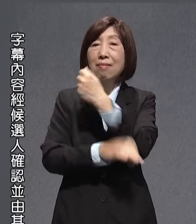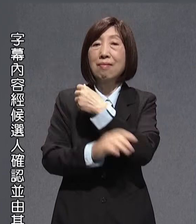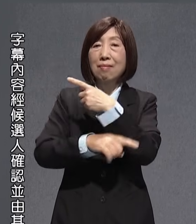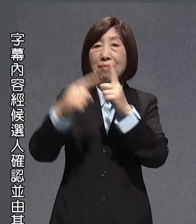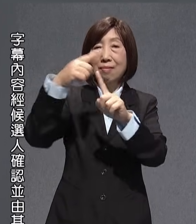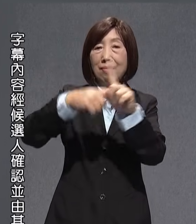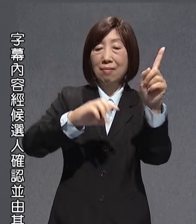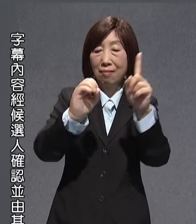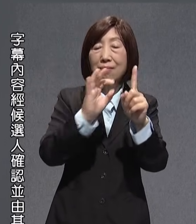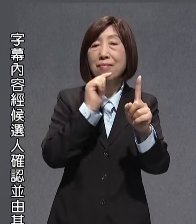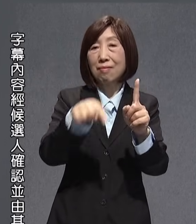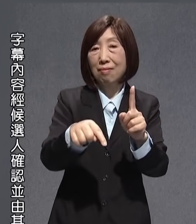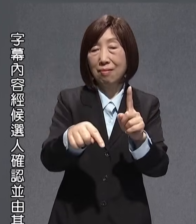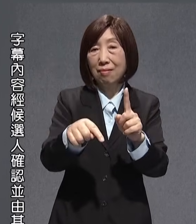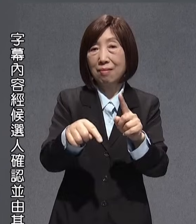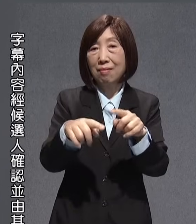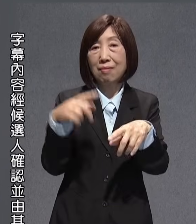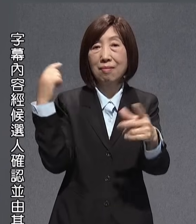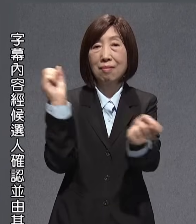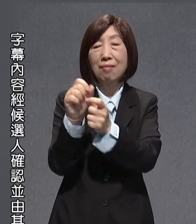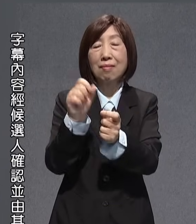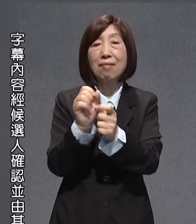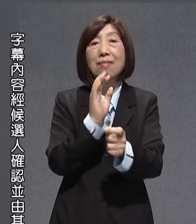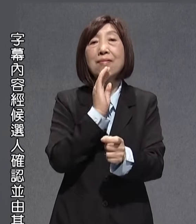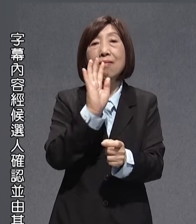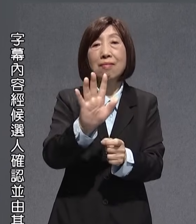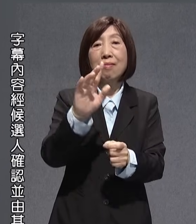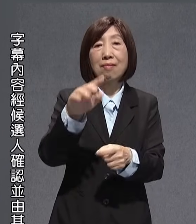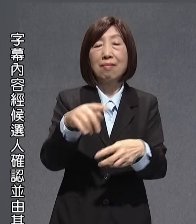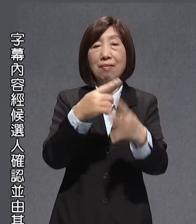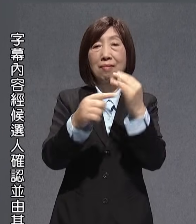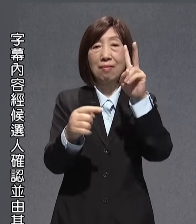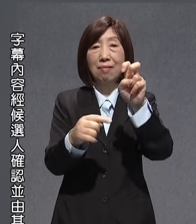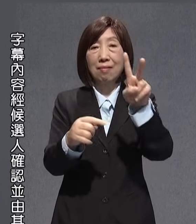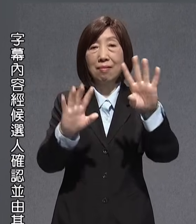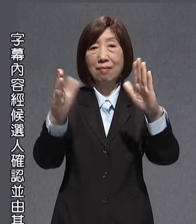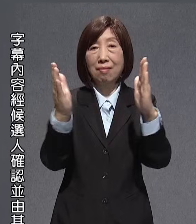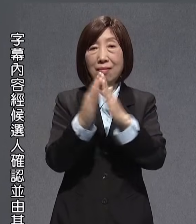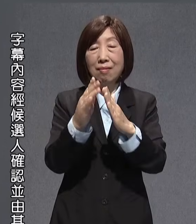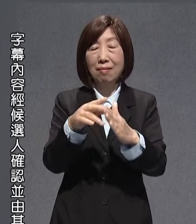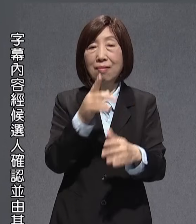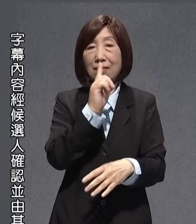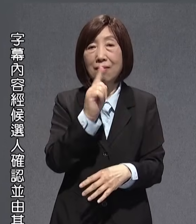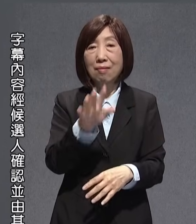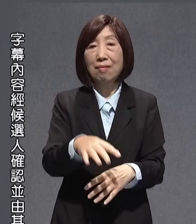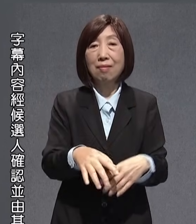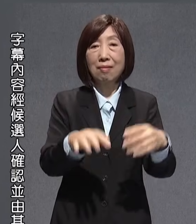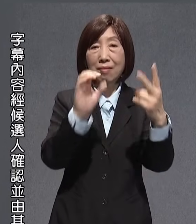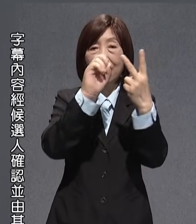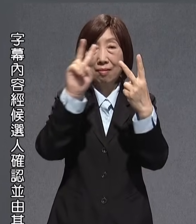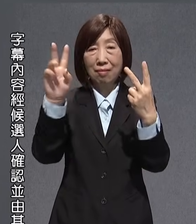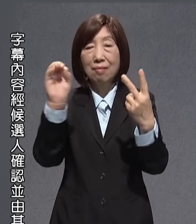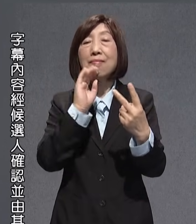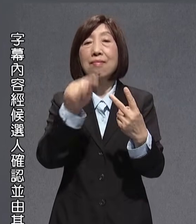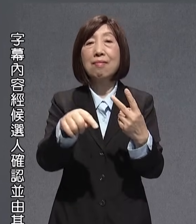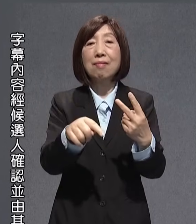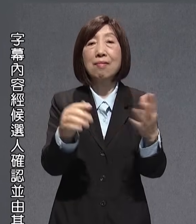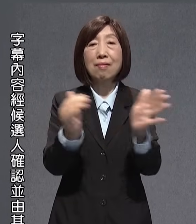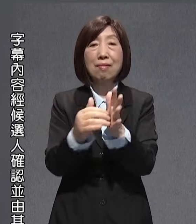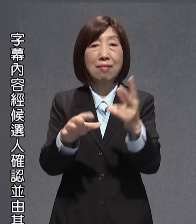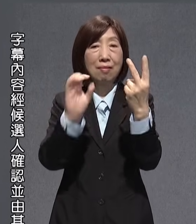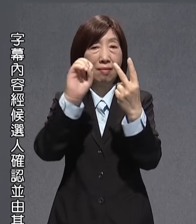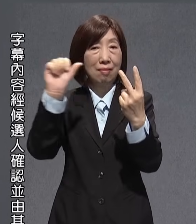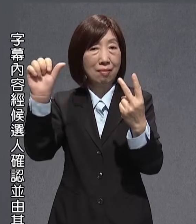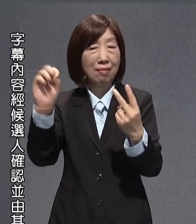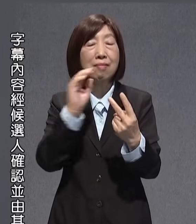2050净零碳排放的目标之下，最近在 COP28 有22个国家发表说，以2020为标准的话，到2050希